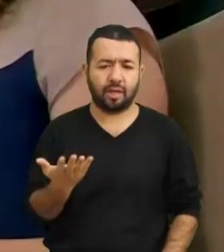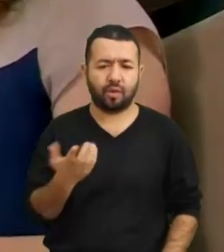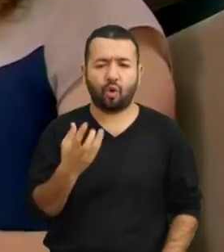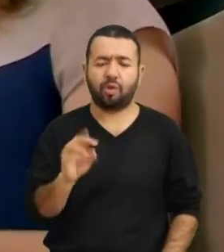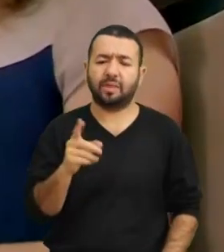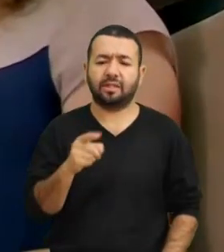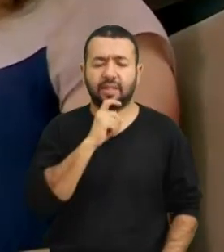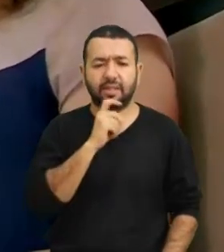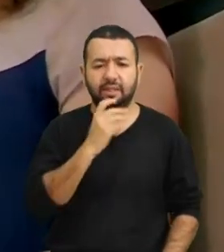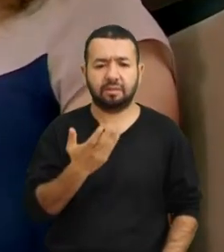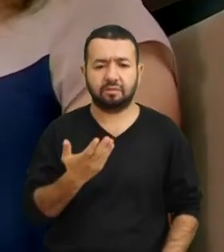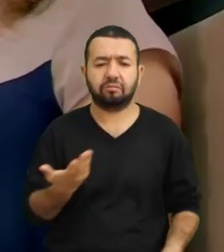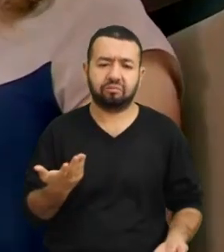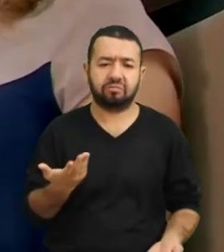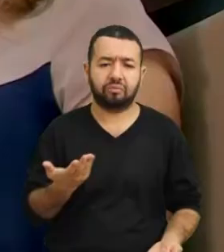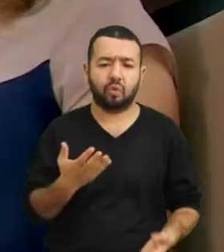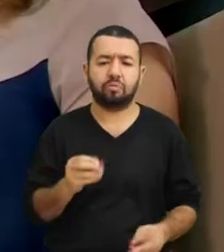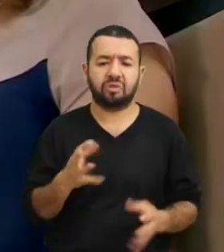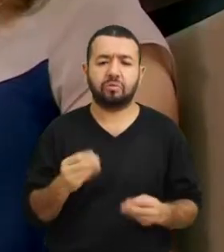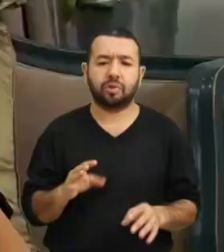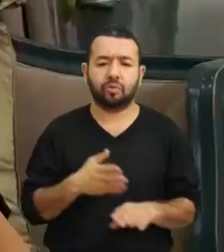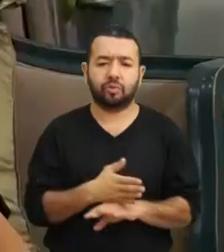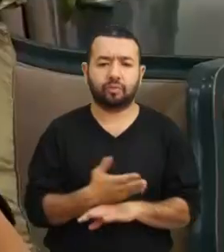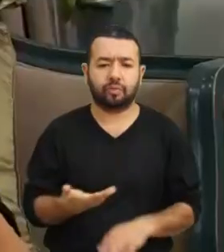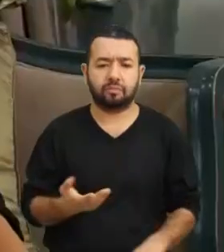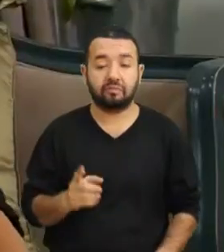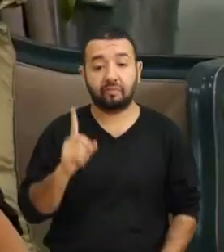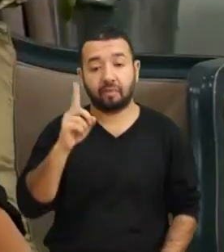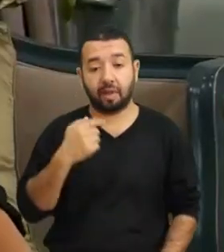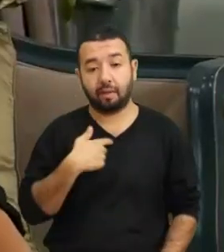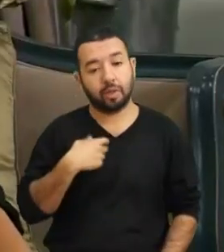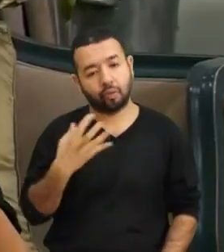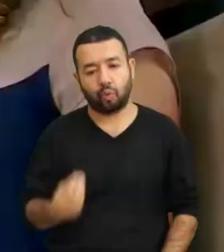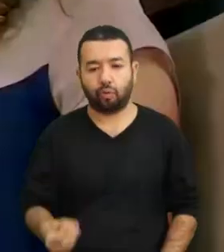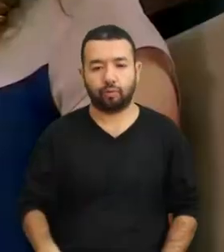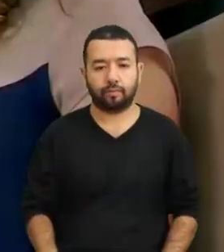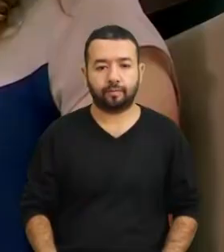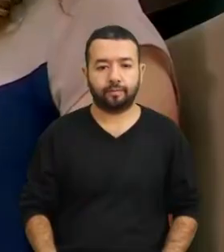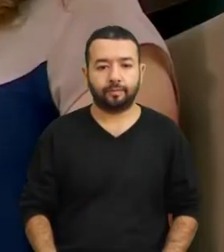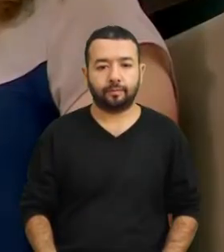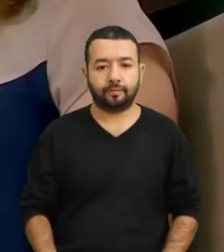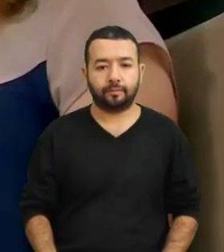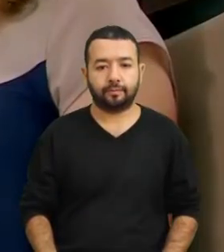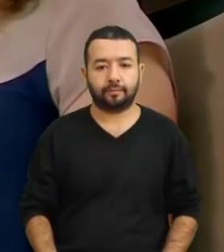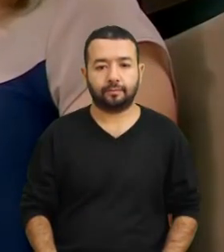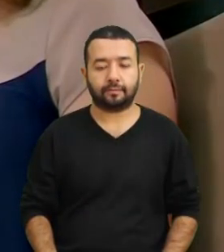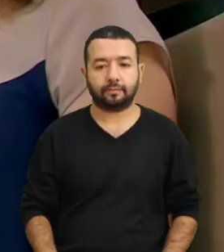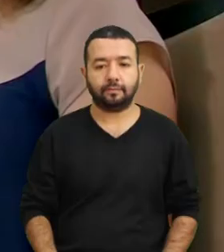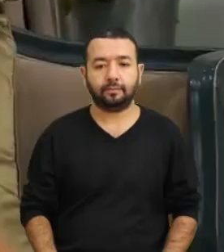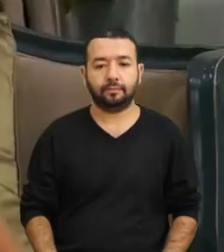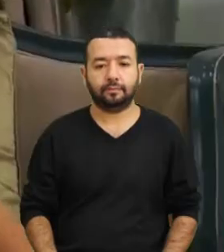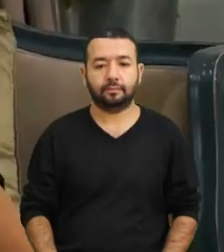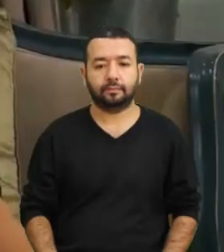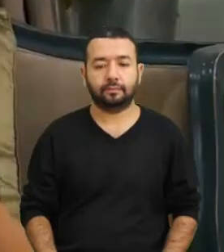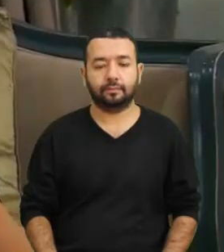Olmaz öyle şey. Tabii canım. Olmaz öyle şey yani. Vallahi bence oldu. Serpil ile Kemal ters ters